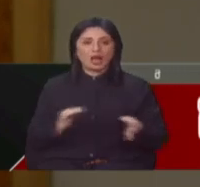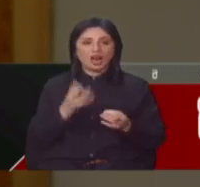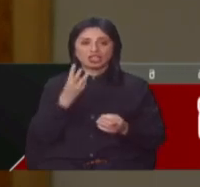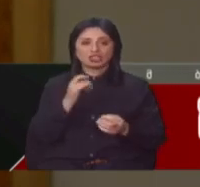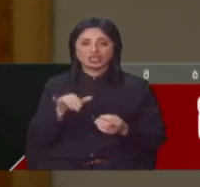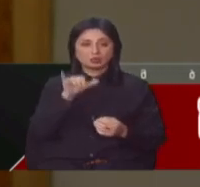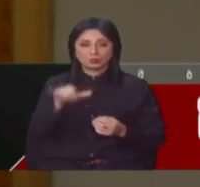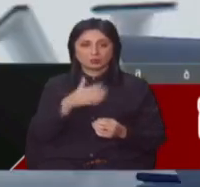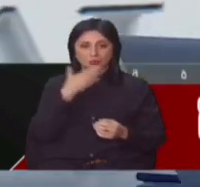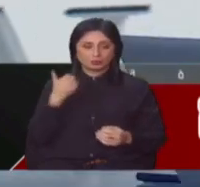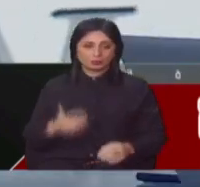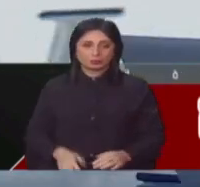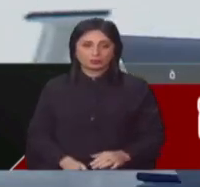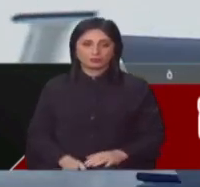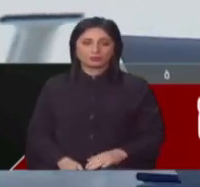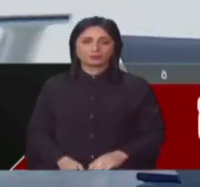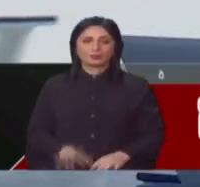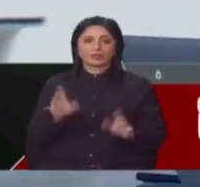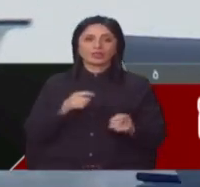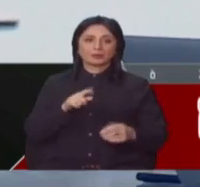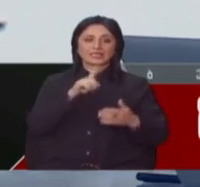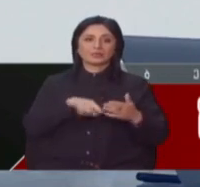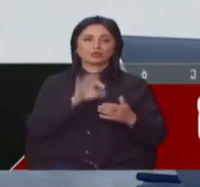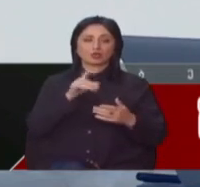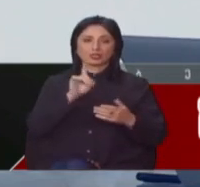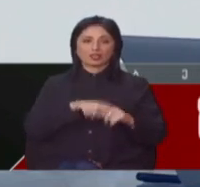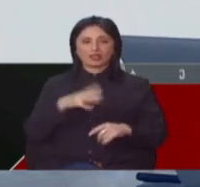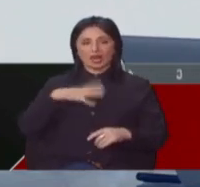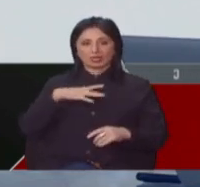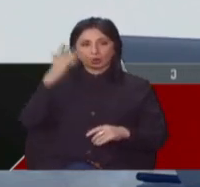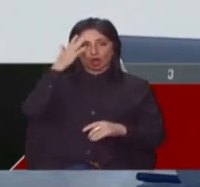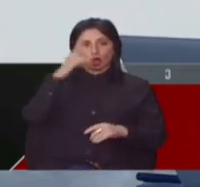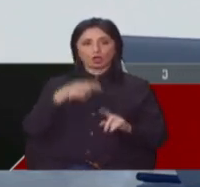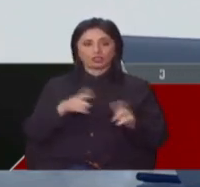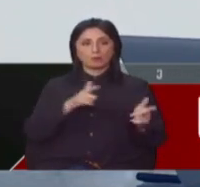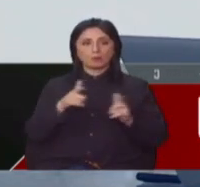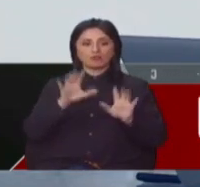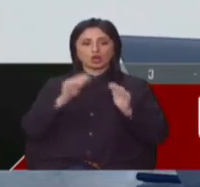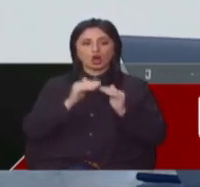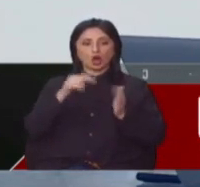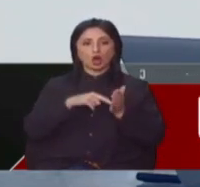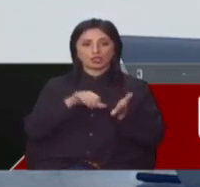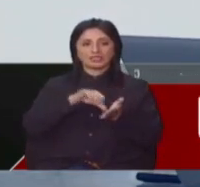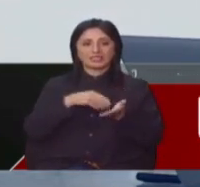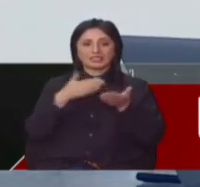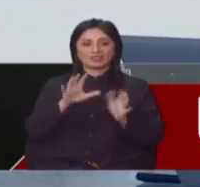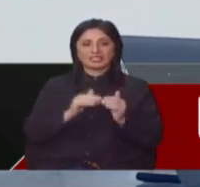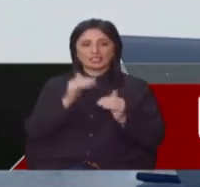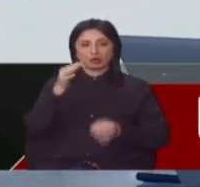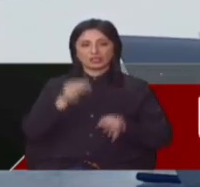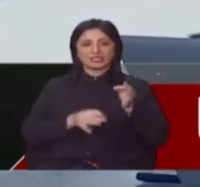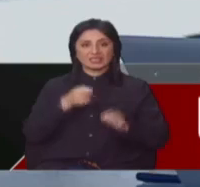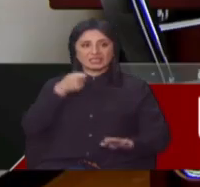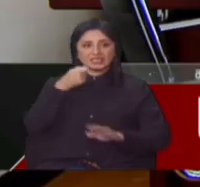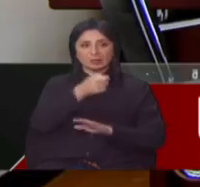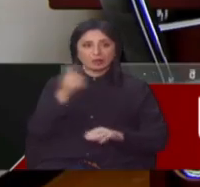șansi, matarapt. Prezidenti impeachment-ul a dacă ușirea bitcartului o ține bismir vom zădea boli constituției urizard gândeba să constituția să se martos